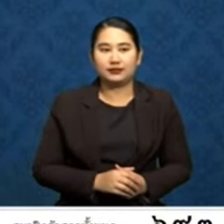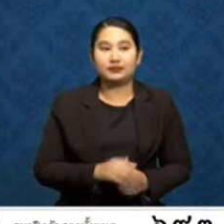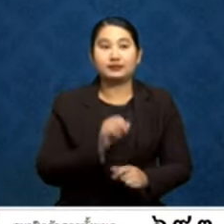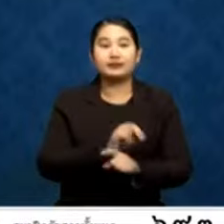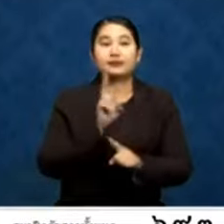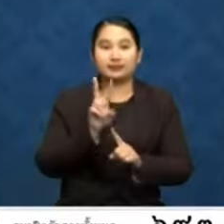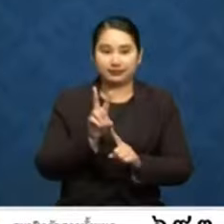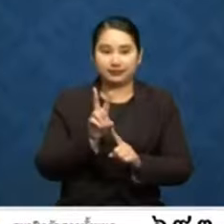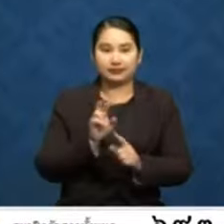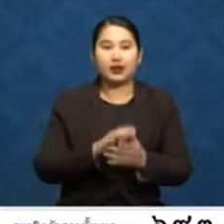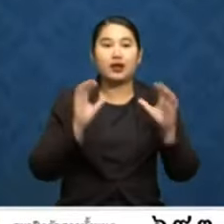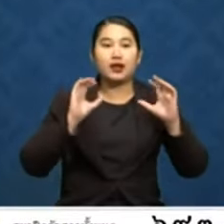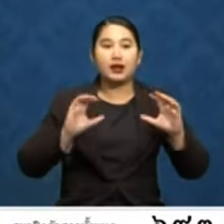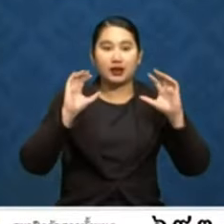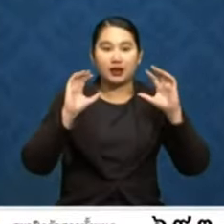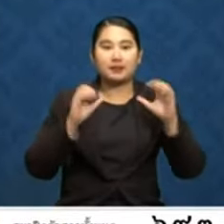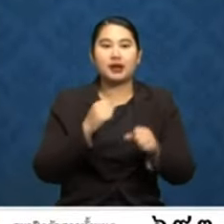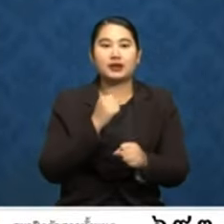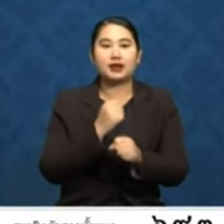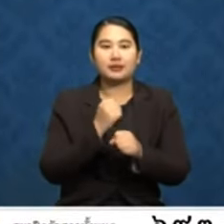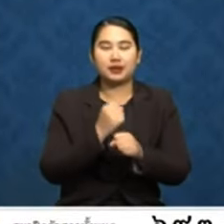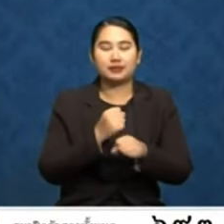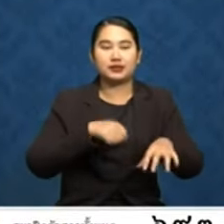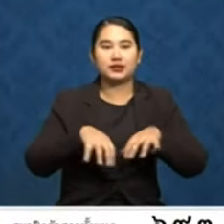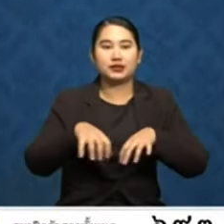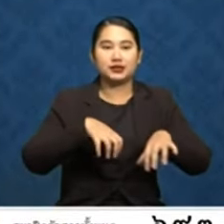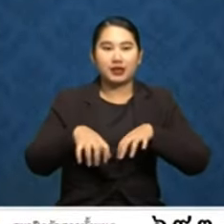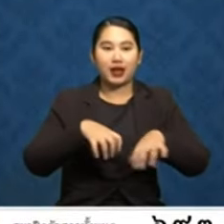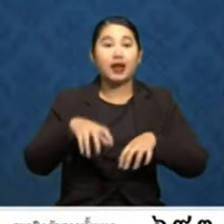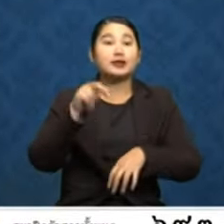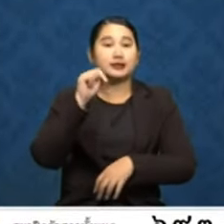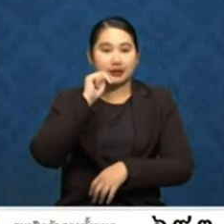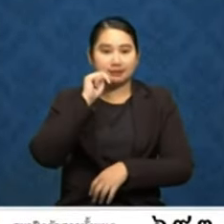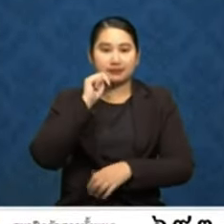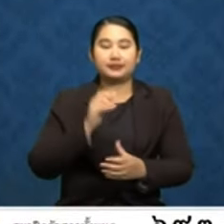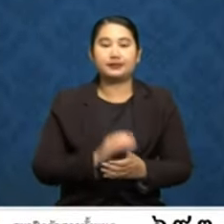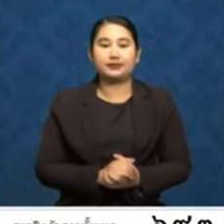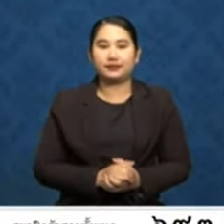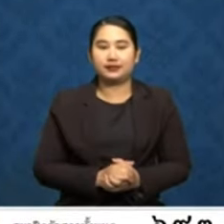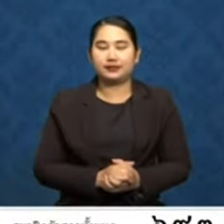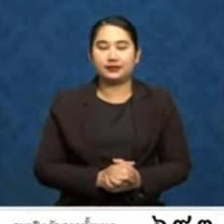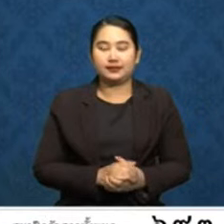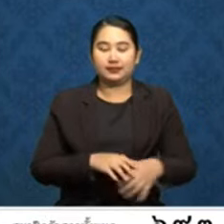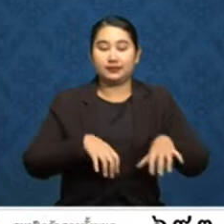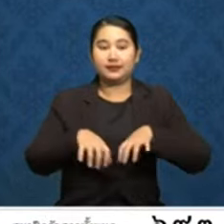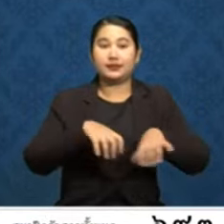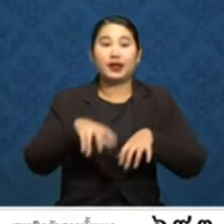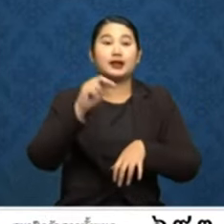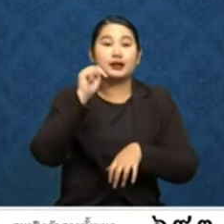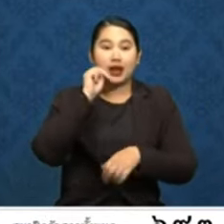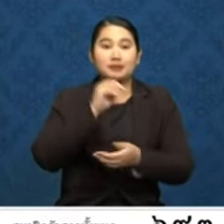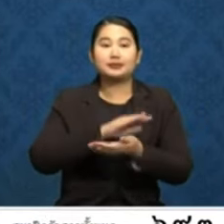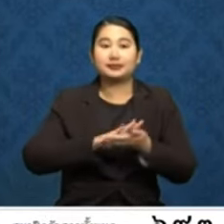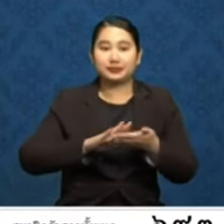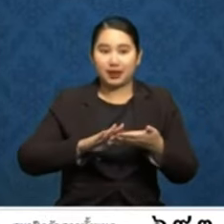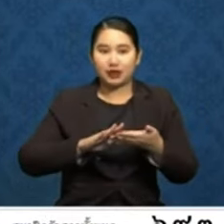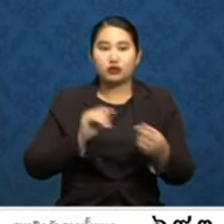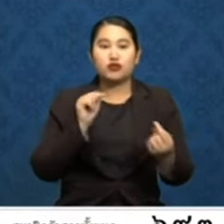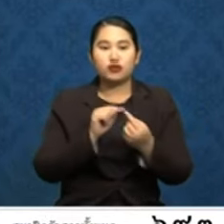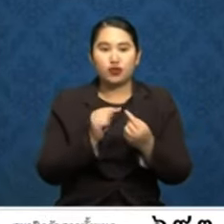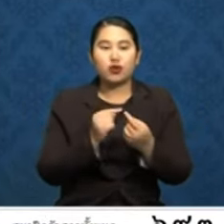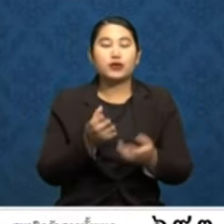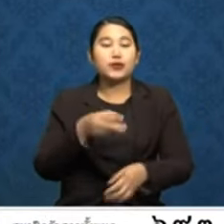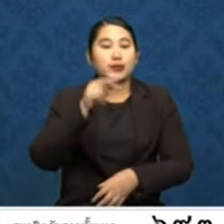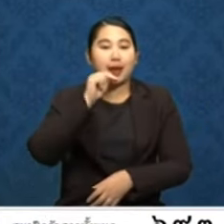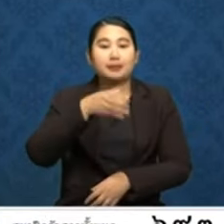2. รัฐบาลจะยกระดับการบริหารจัดการน้ำจะจัดหาน้ำสะอาดสำหรับอุปโภ